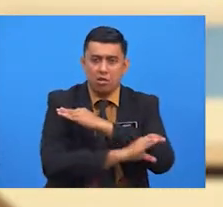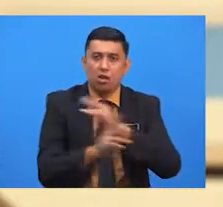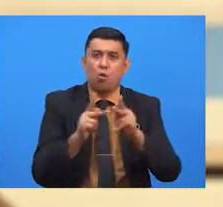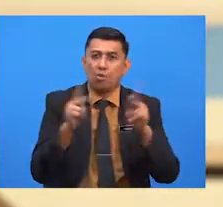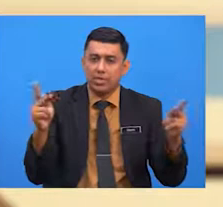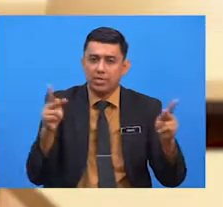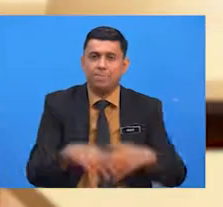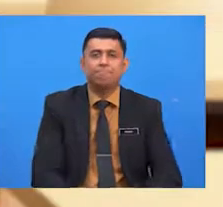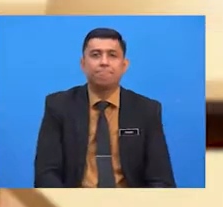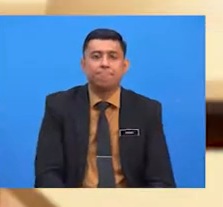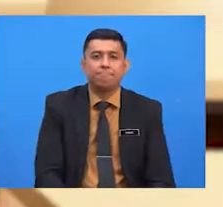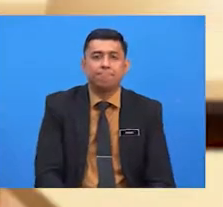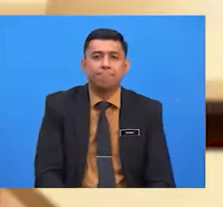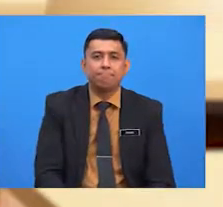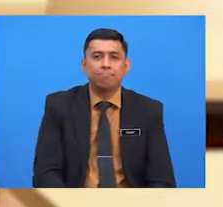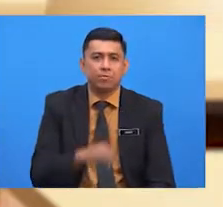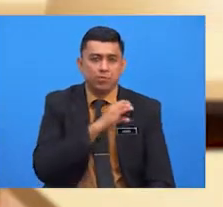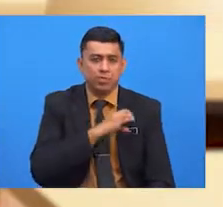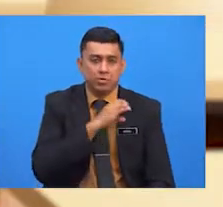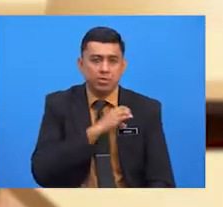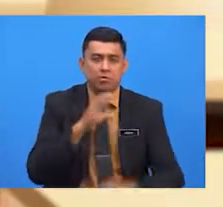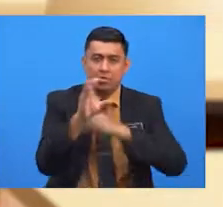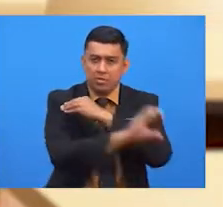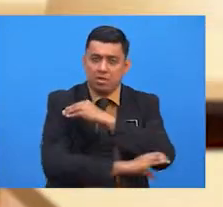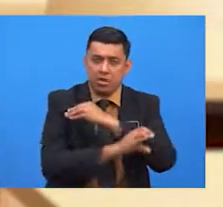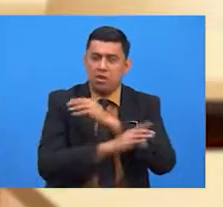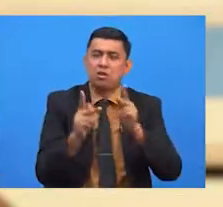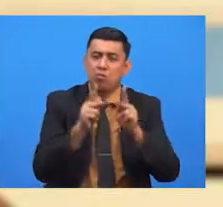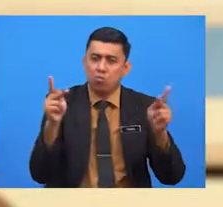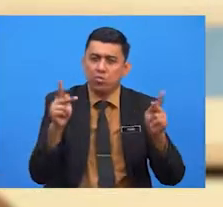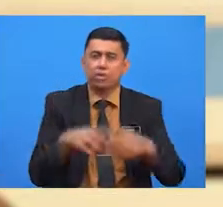Mohenjo-Daro. Ciri-ciri negara kota Mohenjo-Daro.